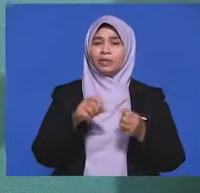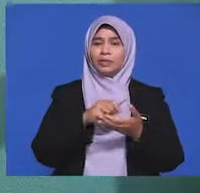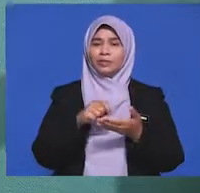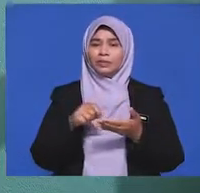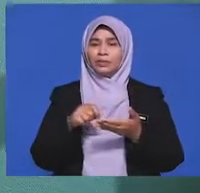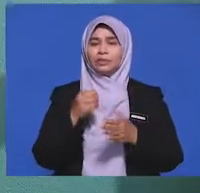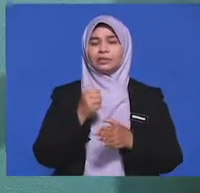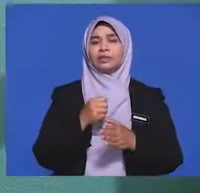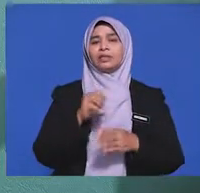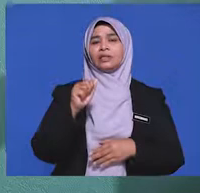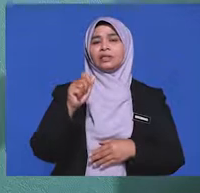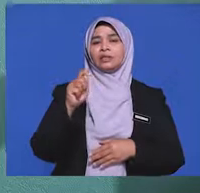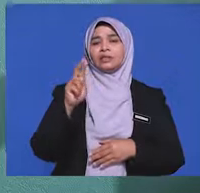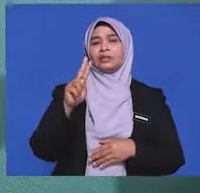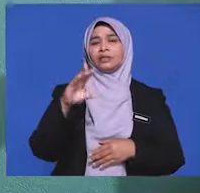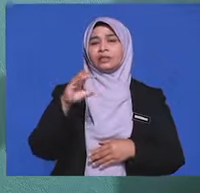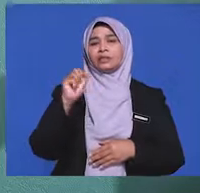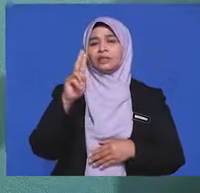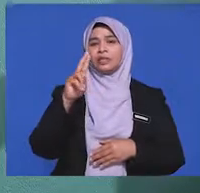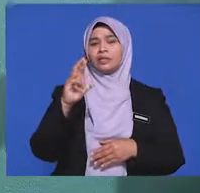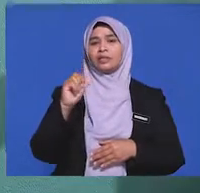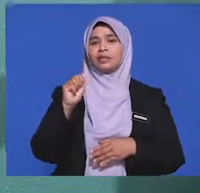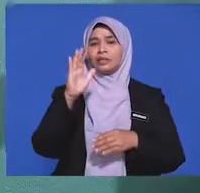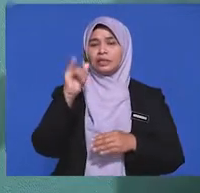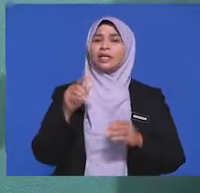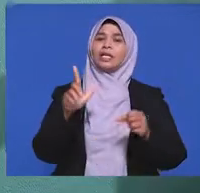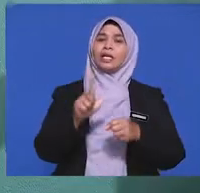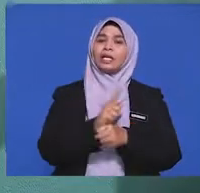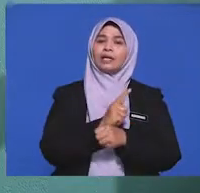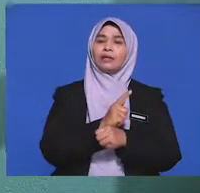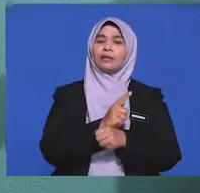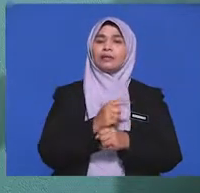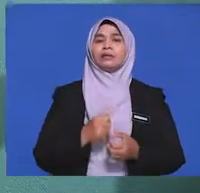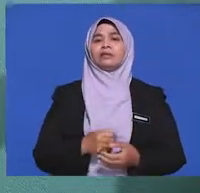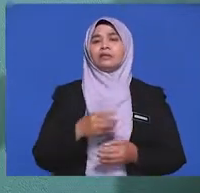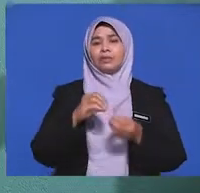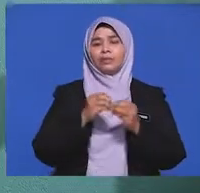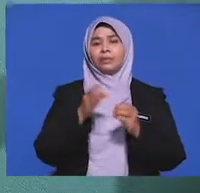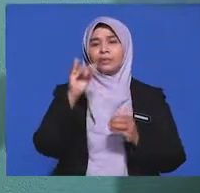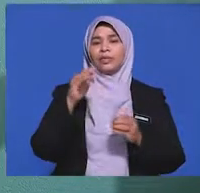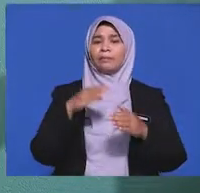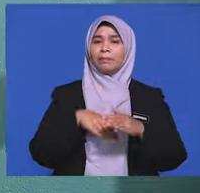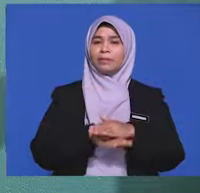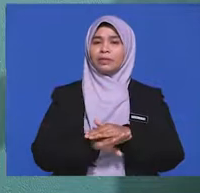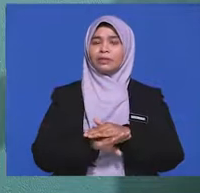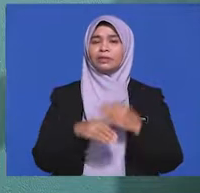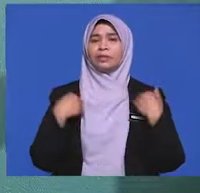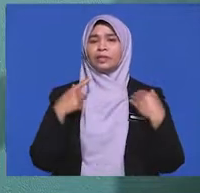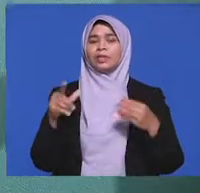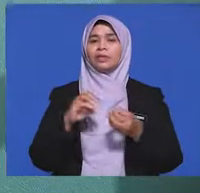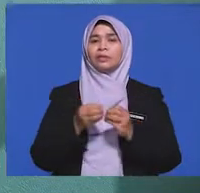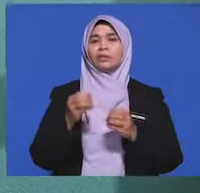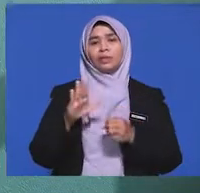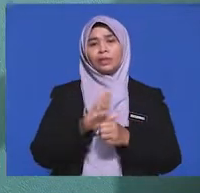menulis aturcara yang lengkap bagi menentukan nombor yang dimasukkan adalah nombor